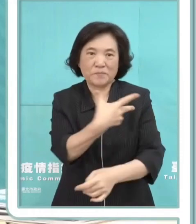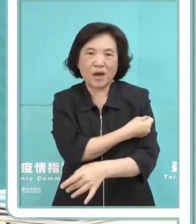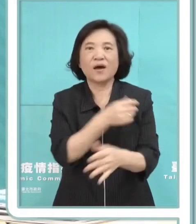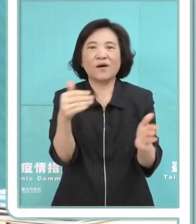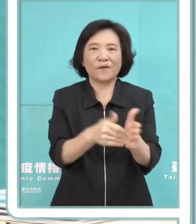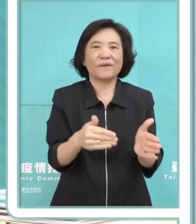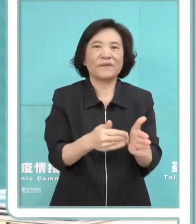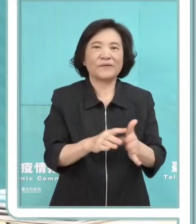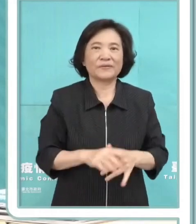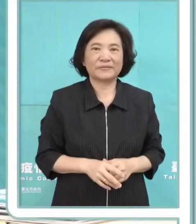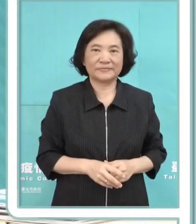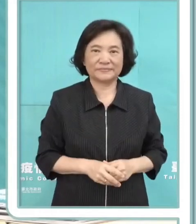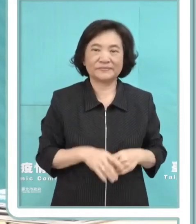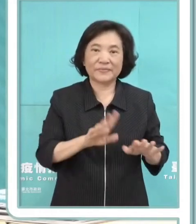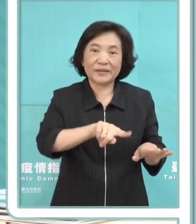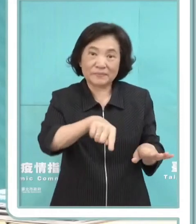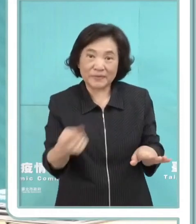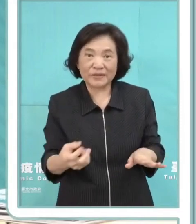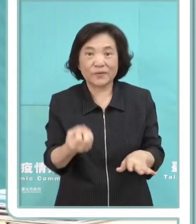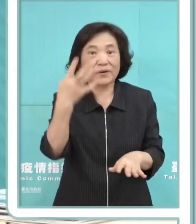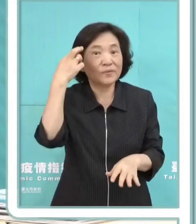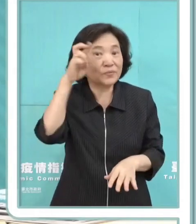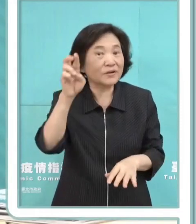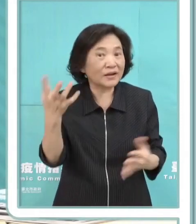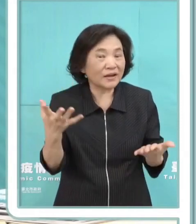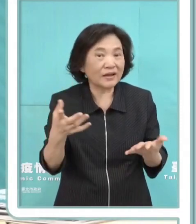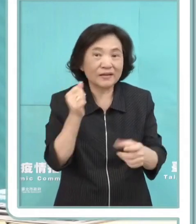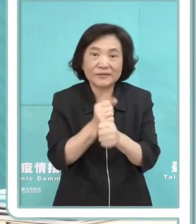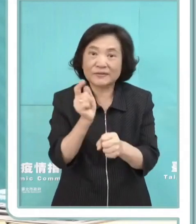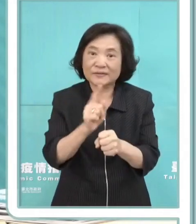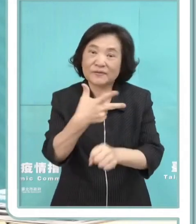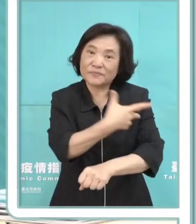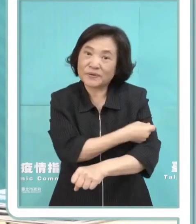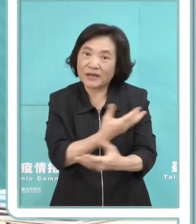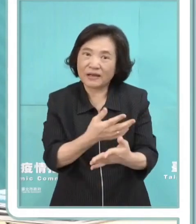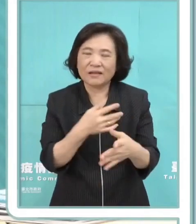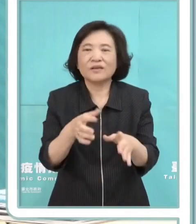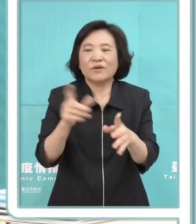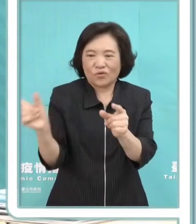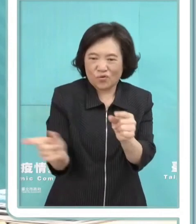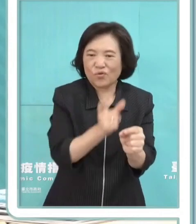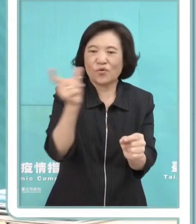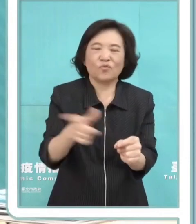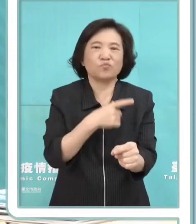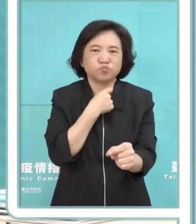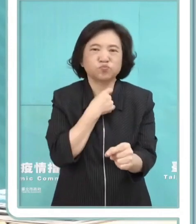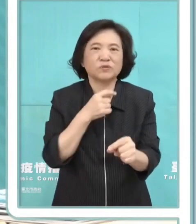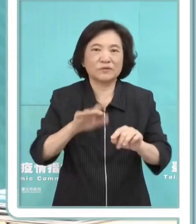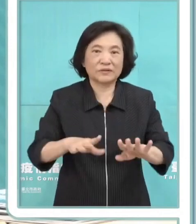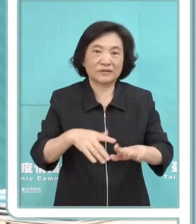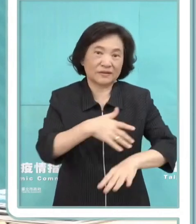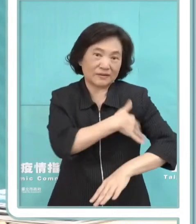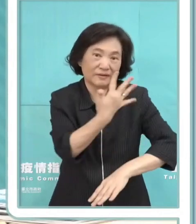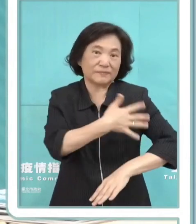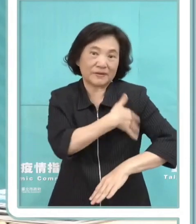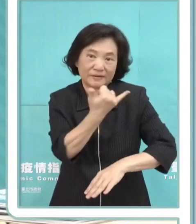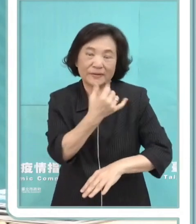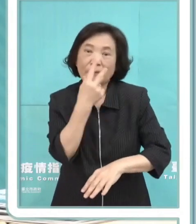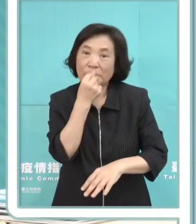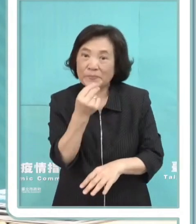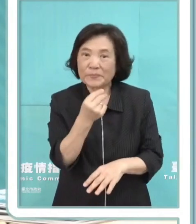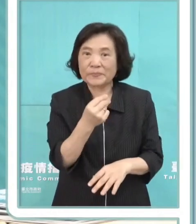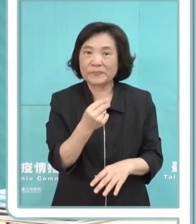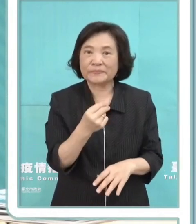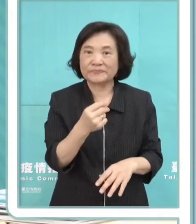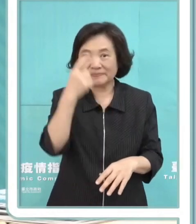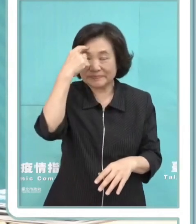告一段落，所以接下来花博争艳馆呢，会因为台风的因应，所以星期五、星期六、星期